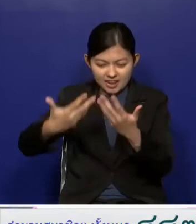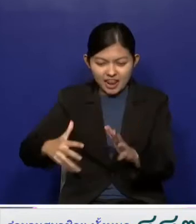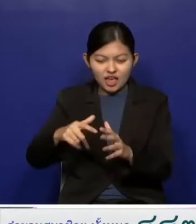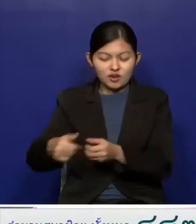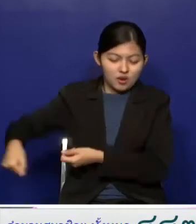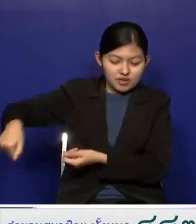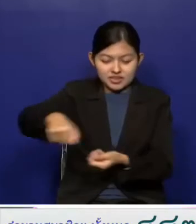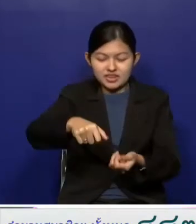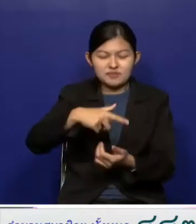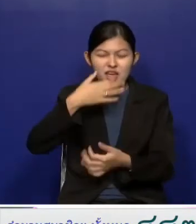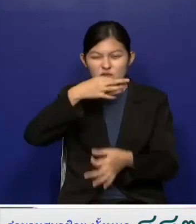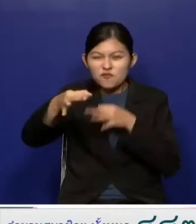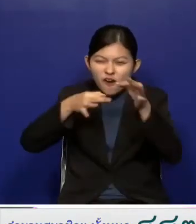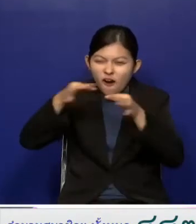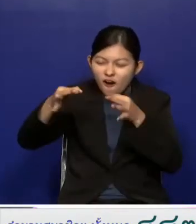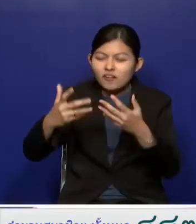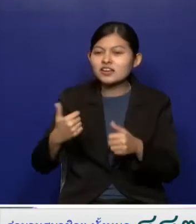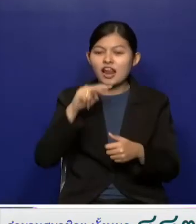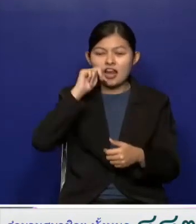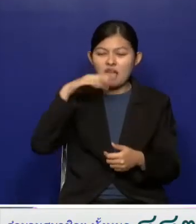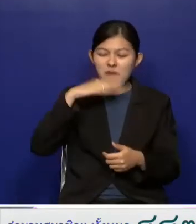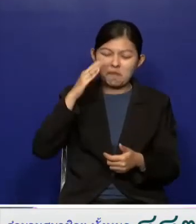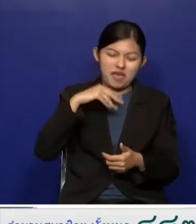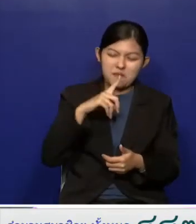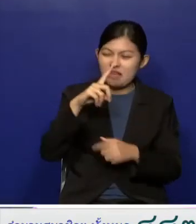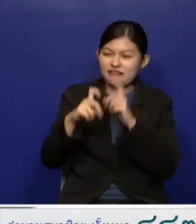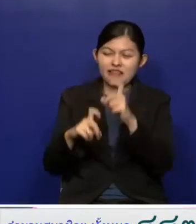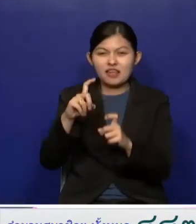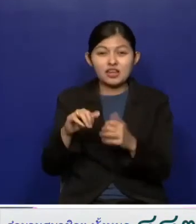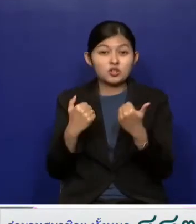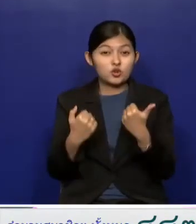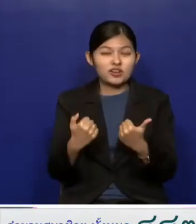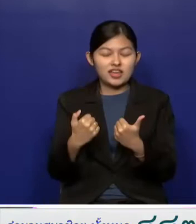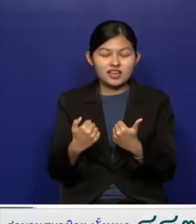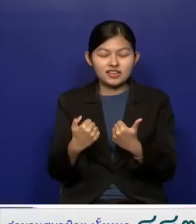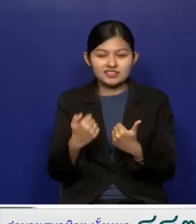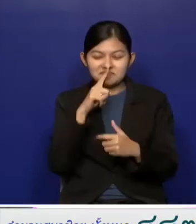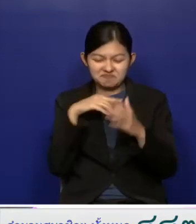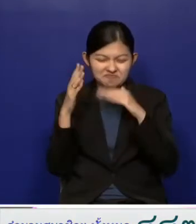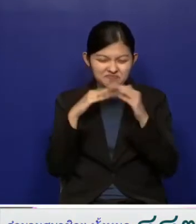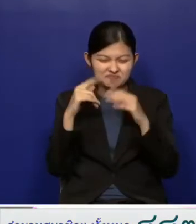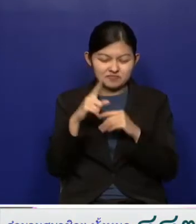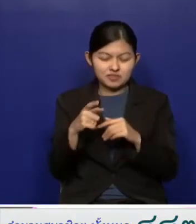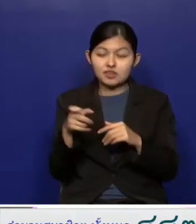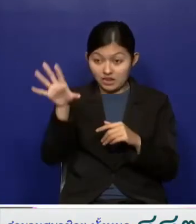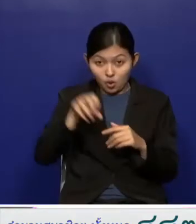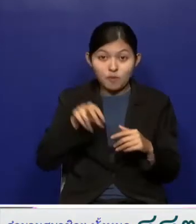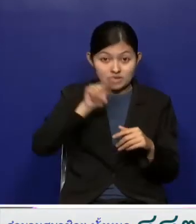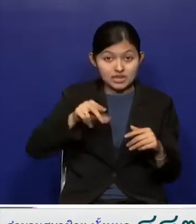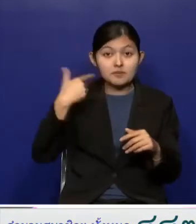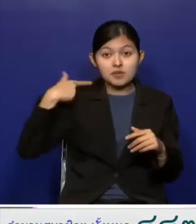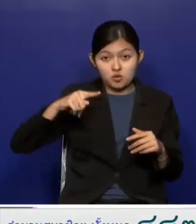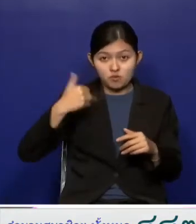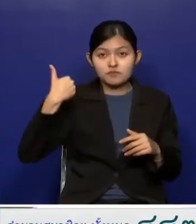มีการร้องเรียนกันนะครับว่าน้ำเสียเน่าเสียปัจจุบันน้ำเน่าเสียนำไปใช้ประโยชน์ครับ